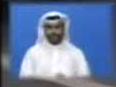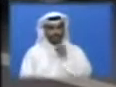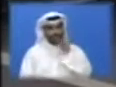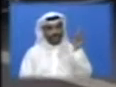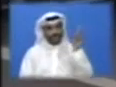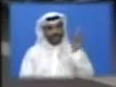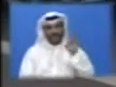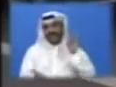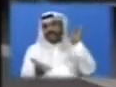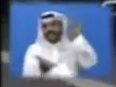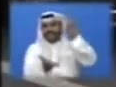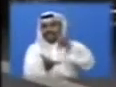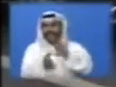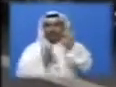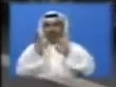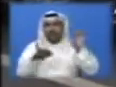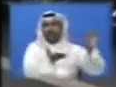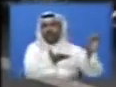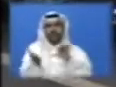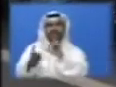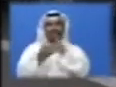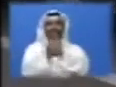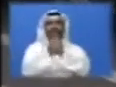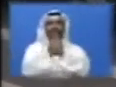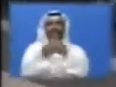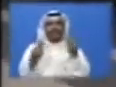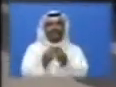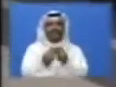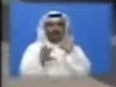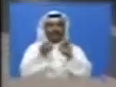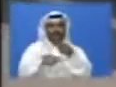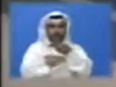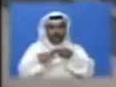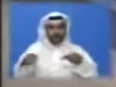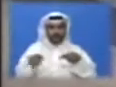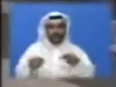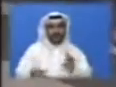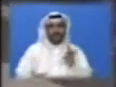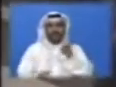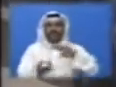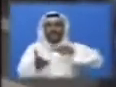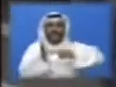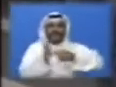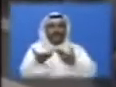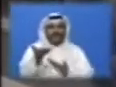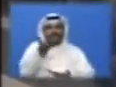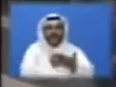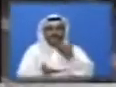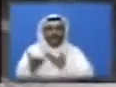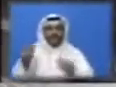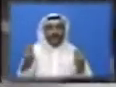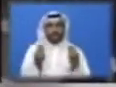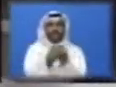تأتي زيارة وفد الصداقة في البرلمان الكويتي إلى صربيا في إطار حرص الكويت وبلغراد على تعزيز العلاقات بين